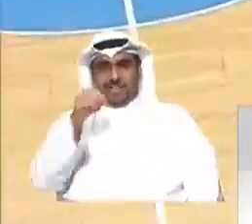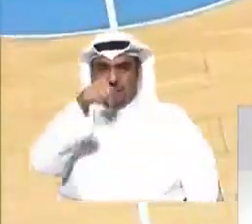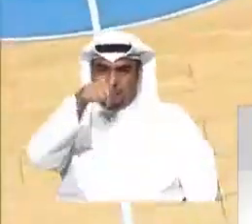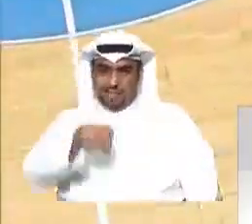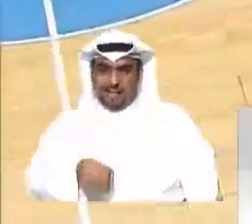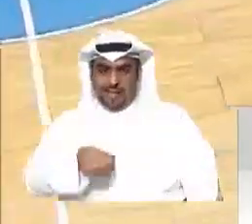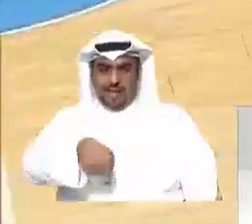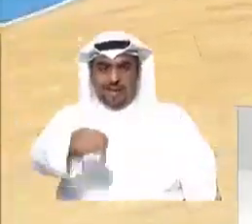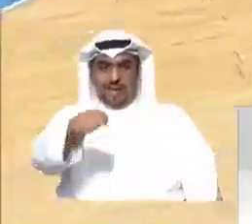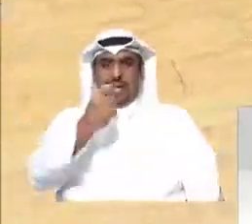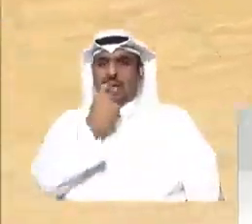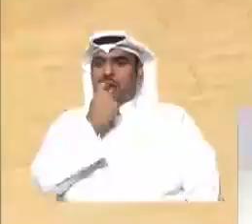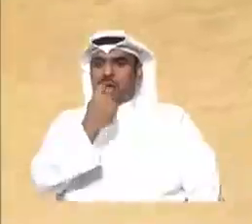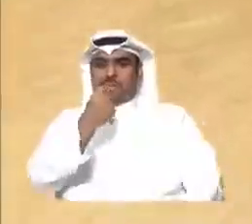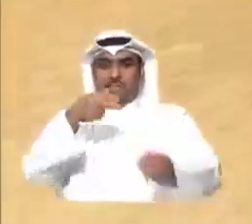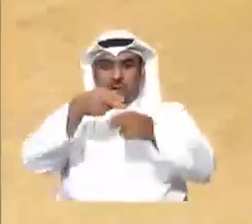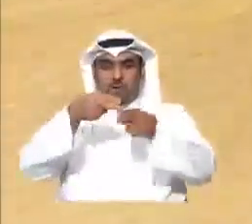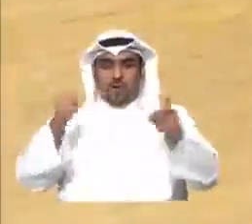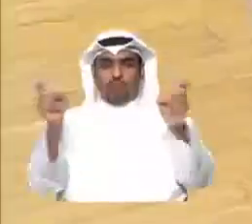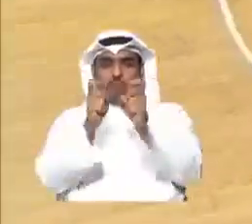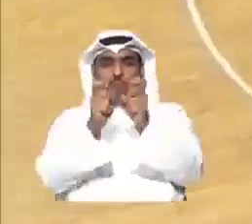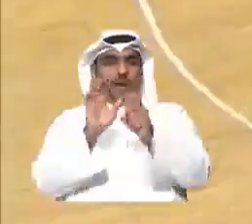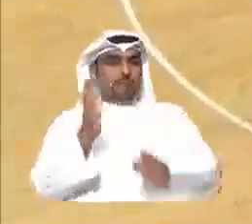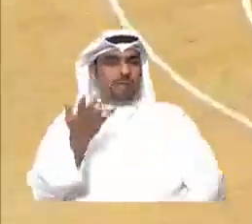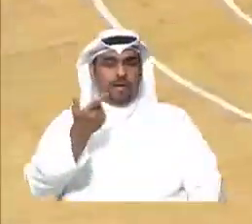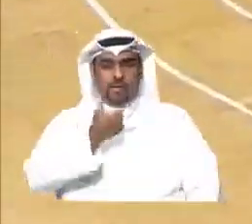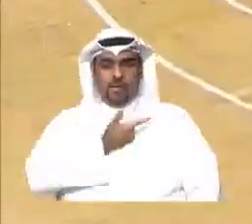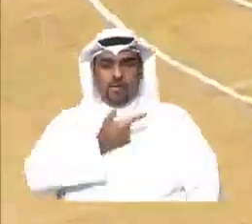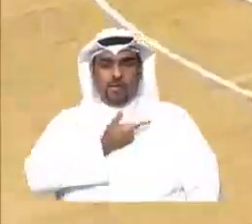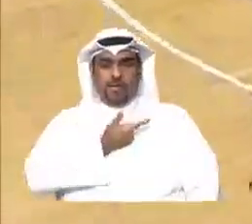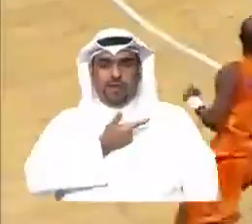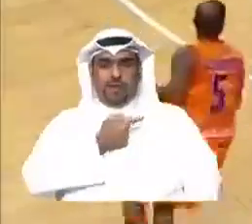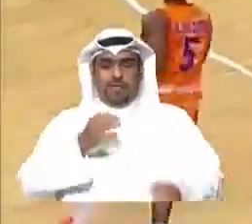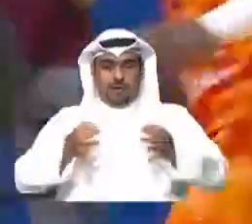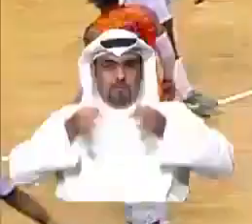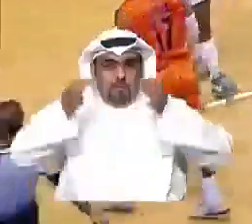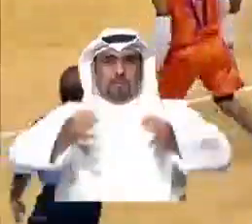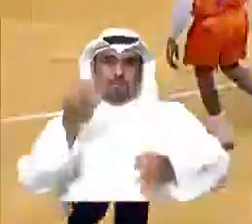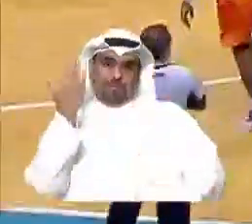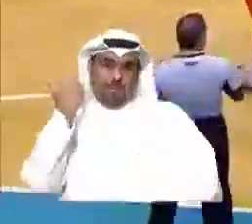القادسيه يوم الثلاثاء المقبل في مواجهه مؤجله ايضا